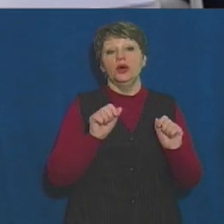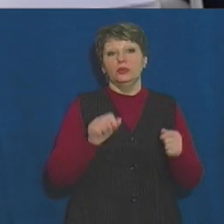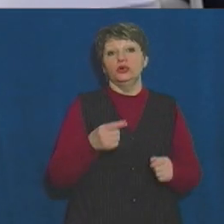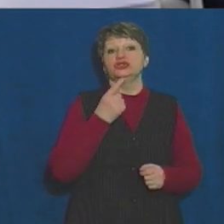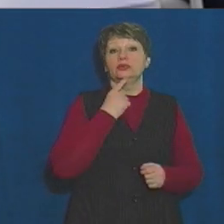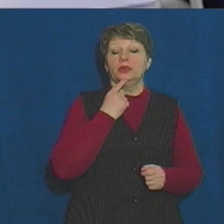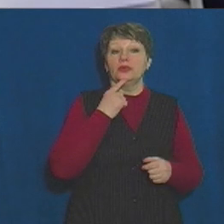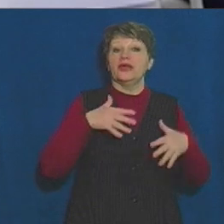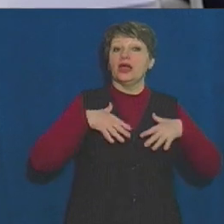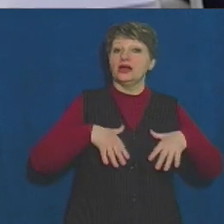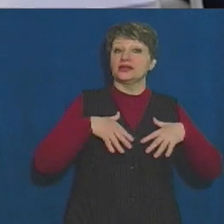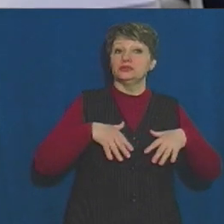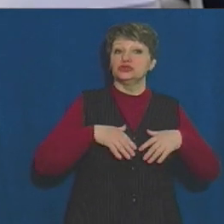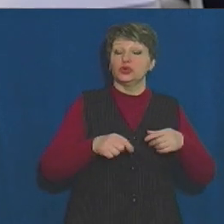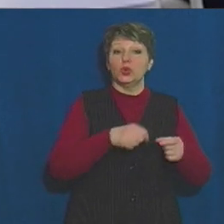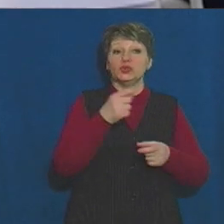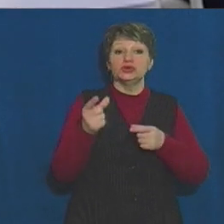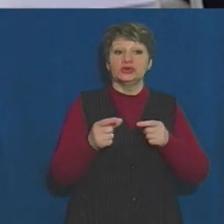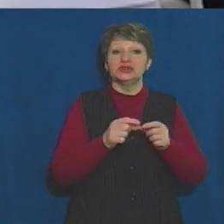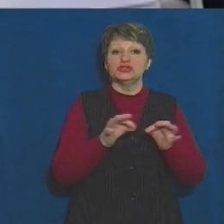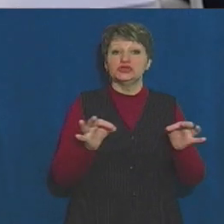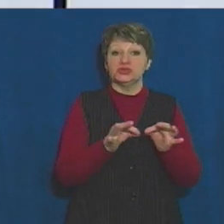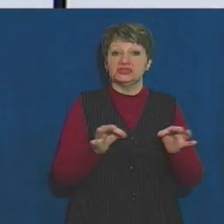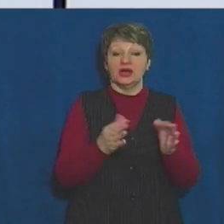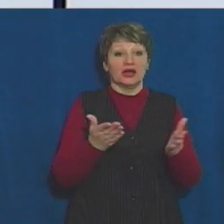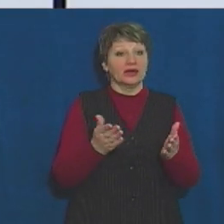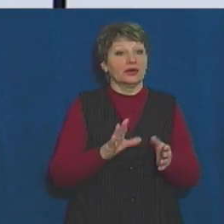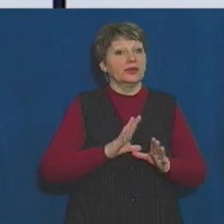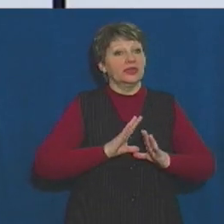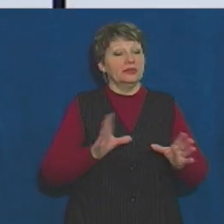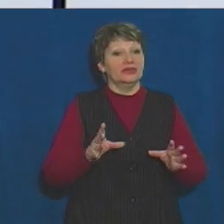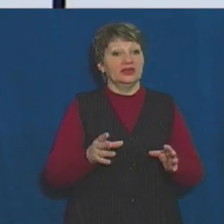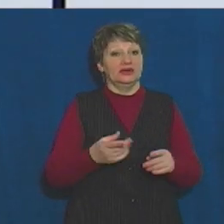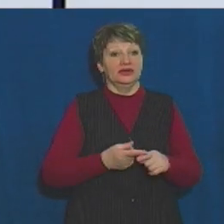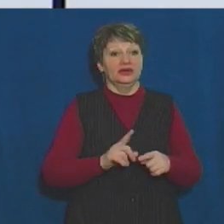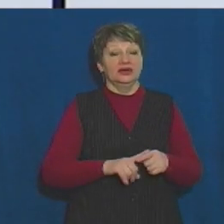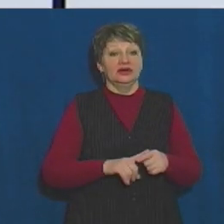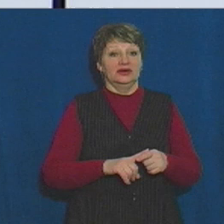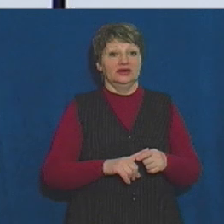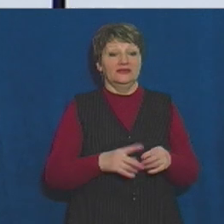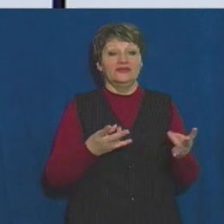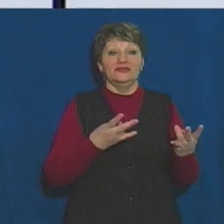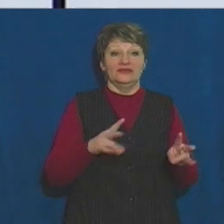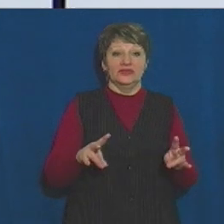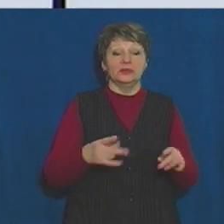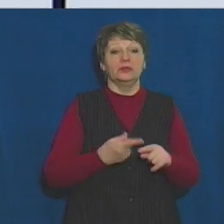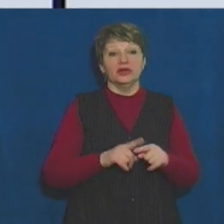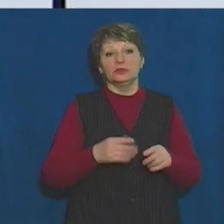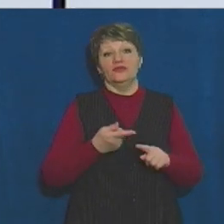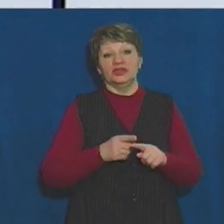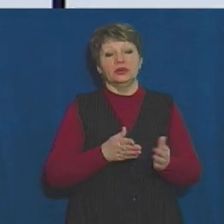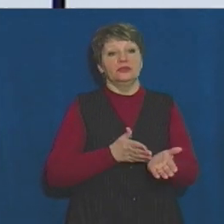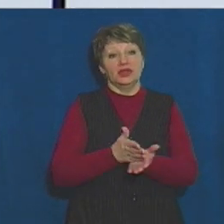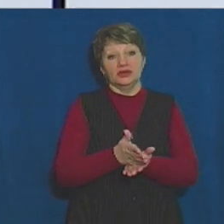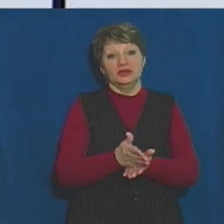кримську і других дерев, які не уражаються тими шкідниками. Тобто в цьому плані ведеться постійна робота, і на